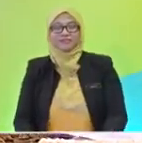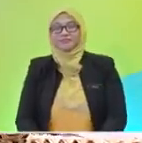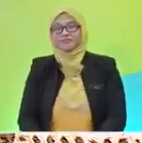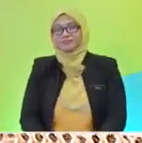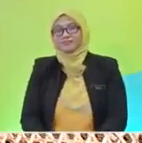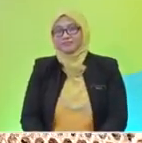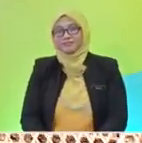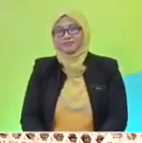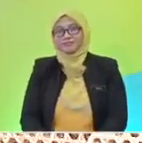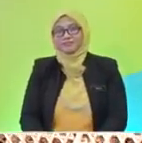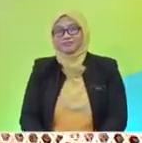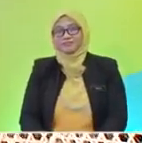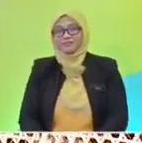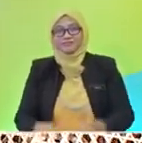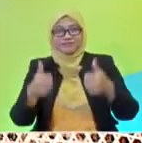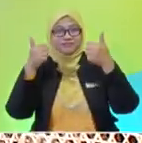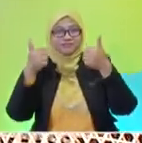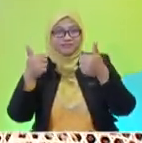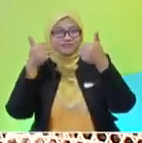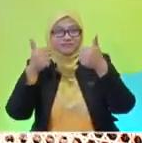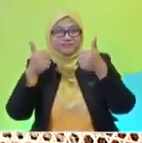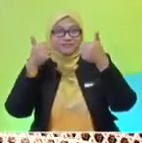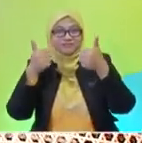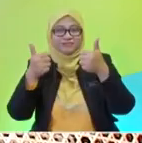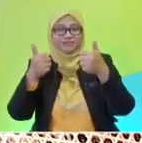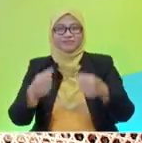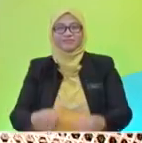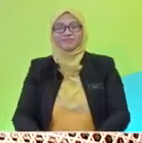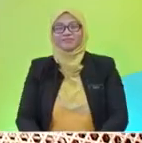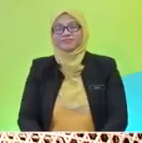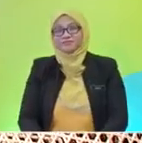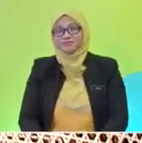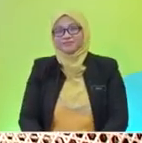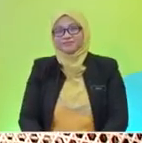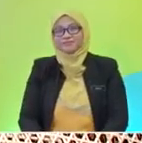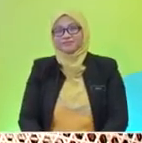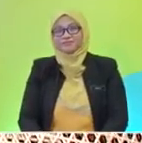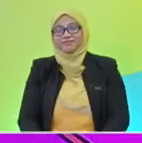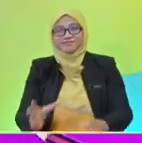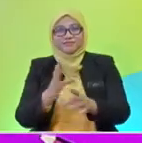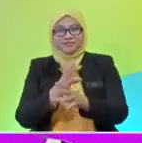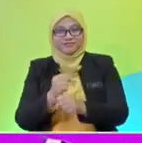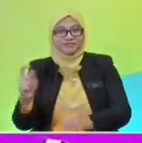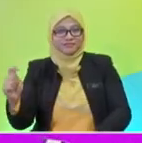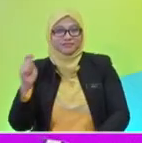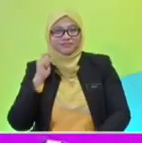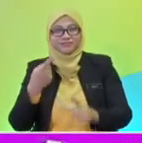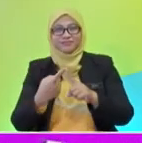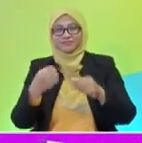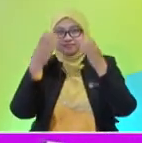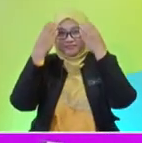Wah, kagum Cikgu Alfian mendengar Hanif membaca sajak. Terima kasih cikgu. Saya dapat tenaga semangat tu dari cikgu